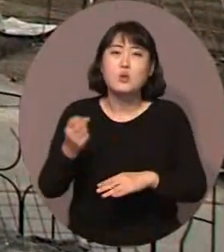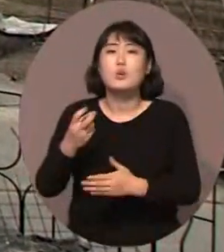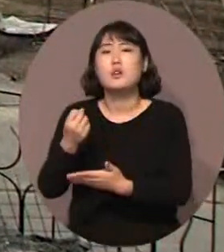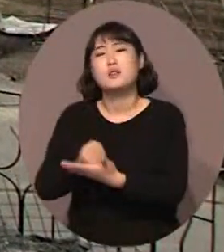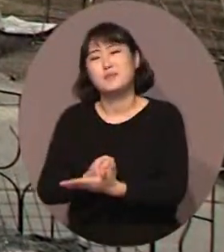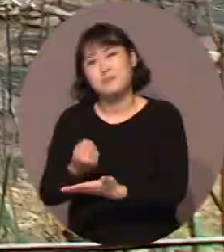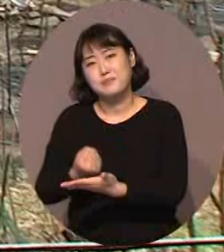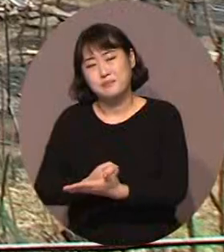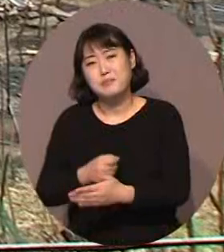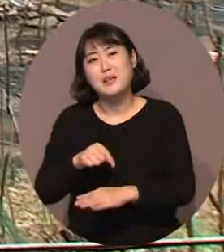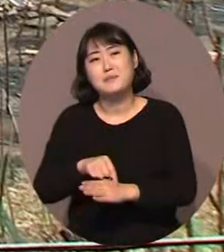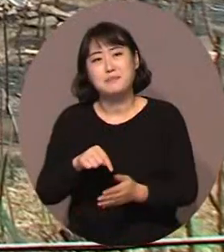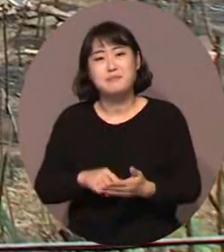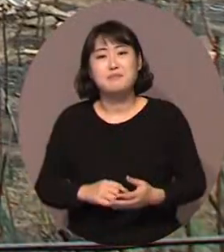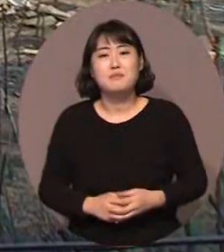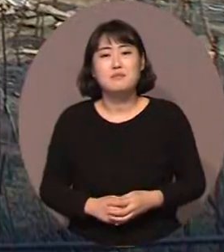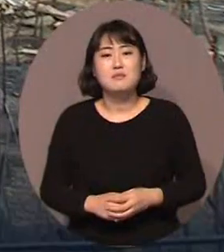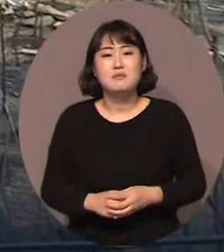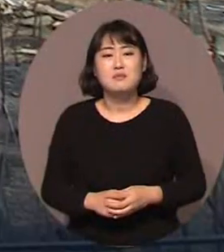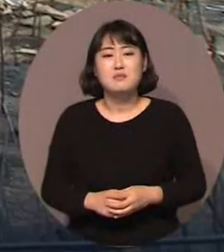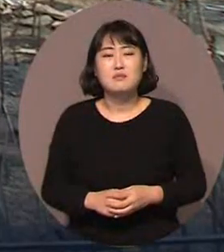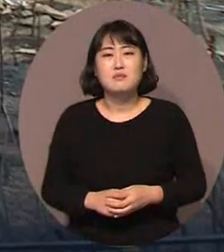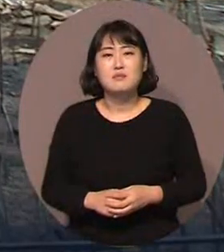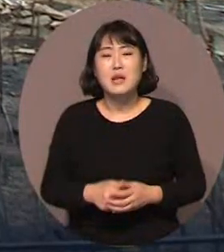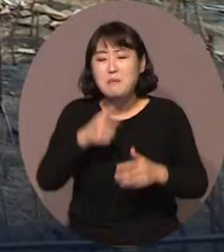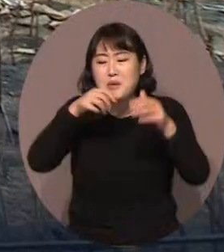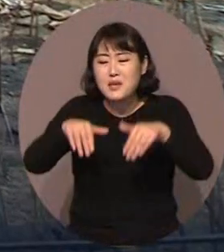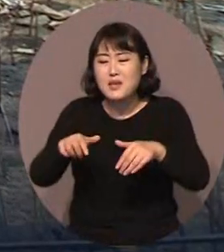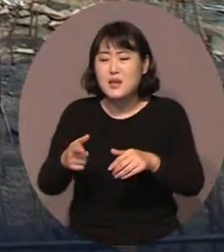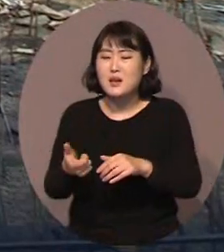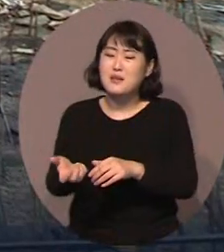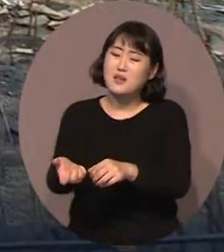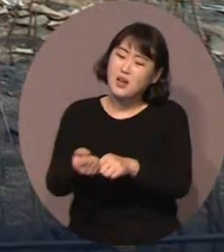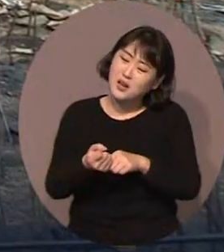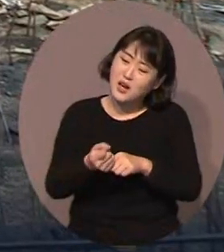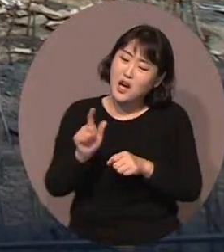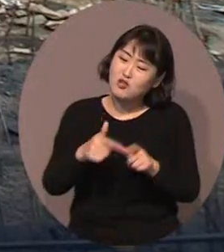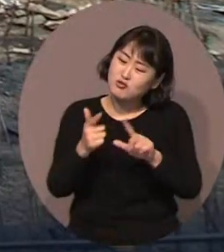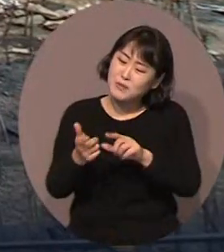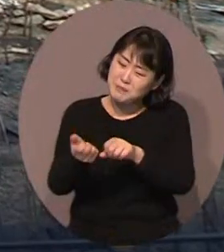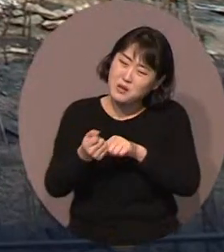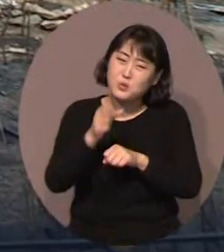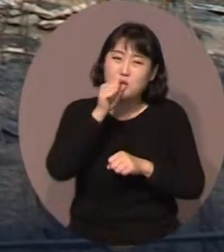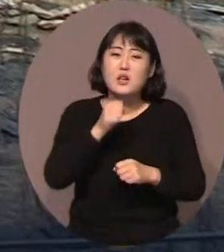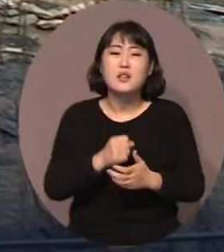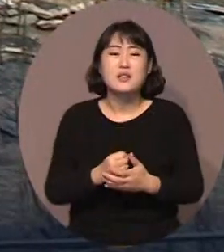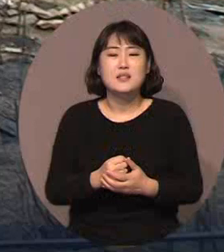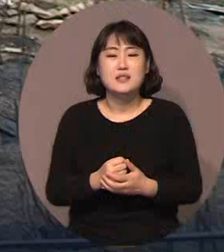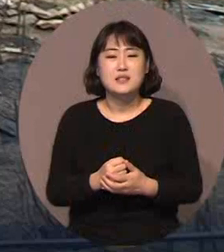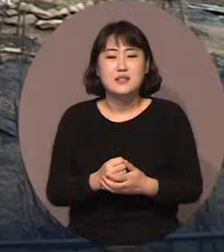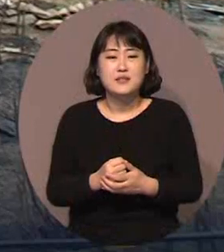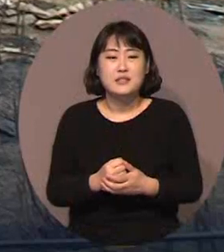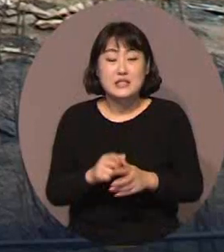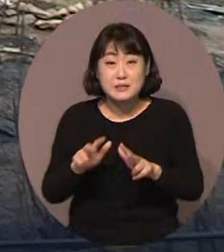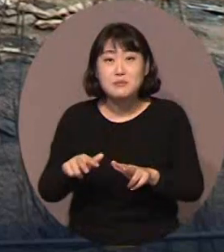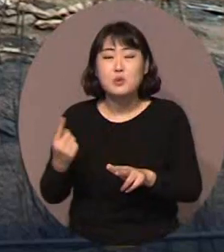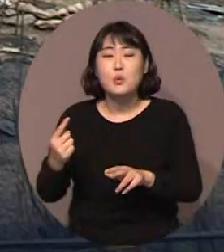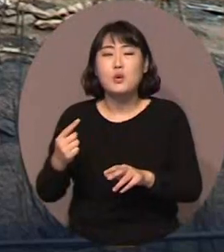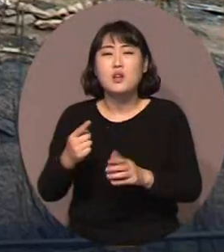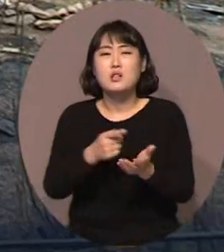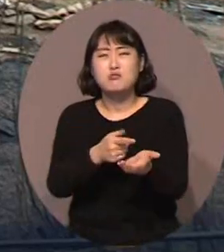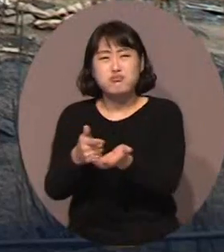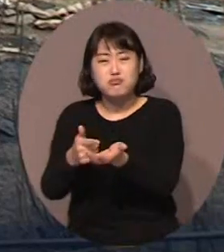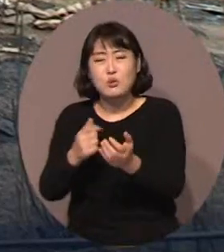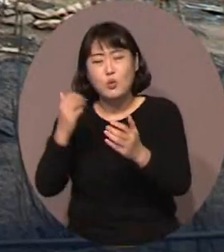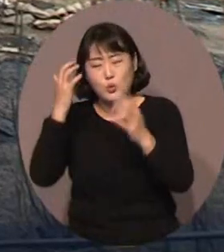아쉽습니다. 하루라도 빨리 왔으면 덜 아쉬웠을 텐데 그것이 좀 아쉽고 지금이나 말해도 와서 소방대원들 참 고생